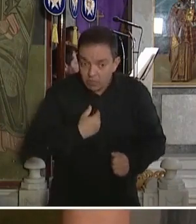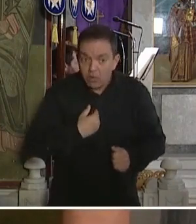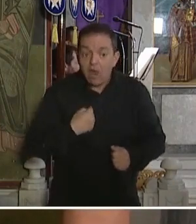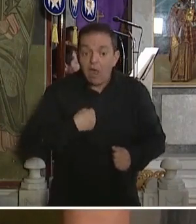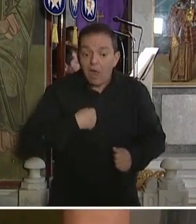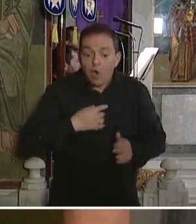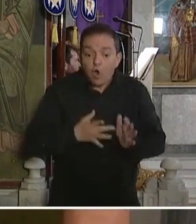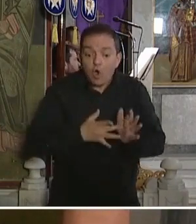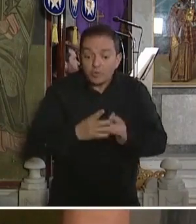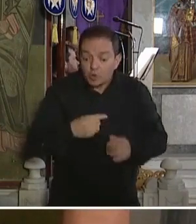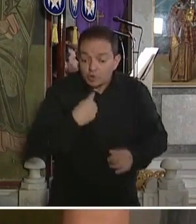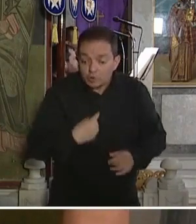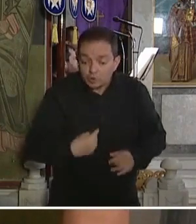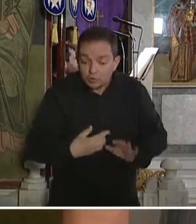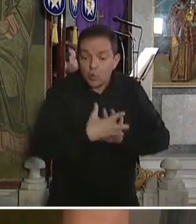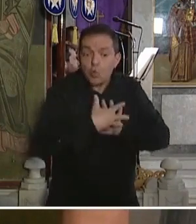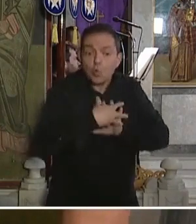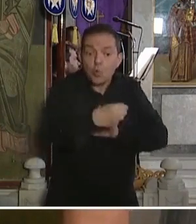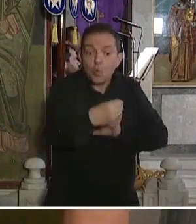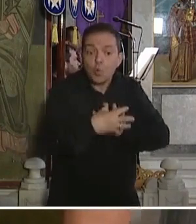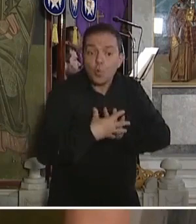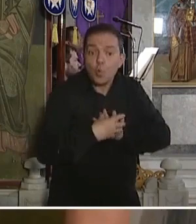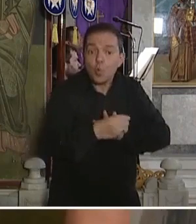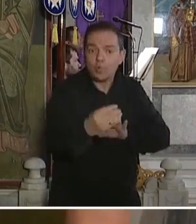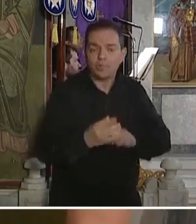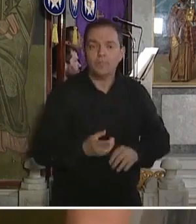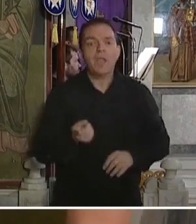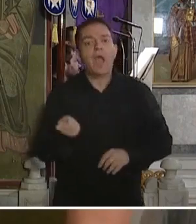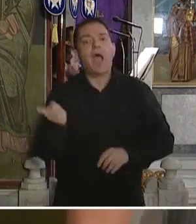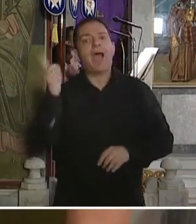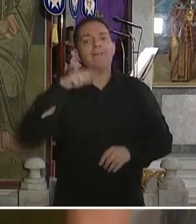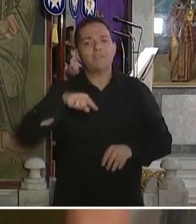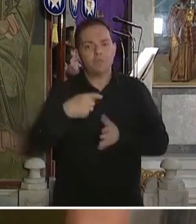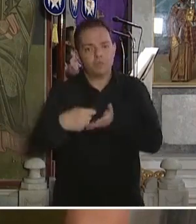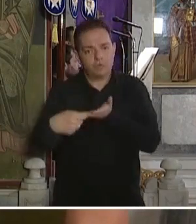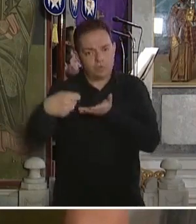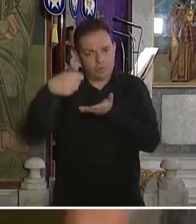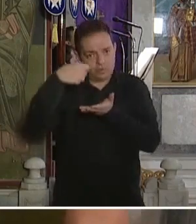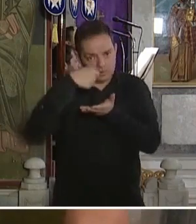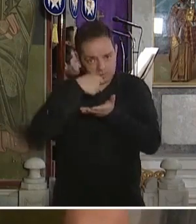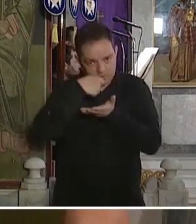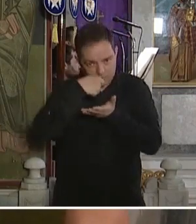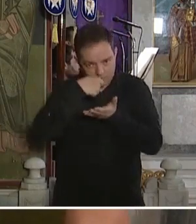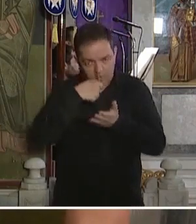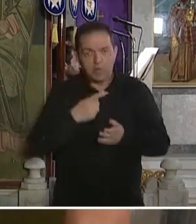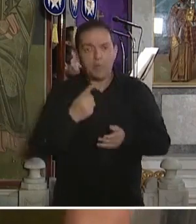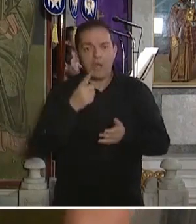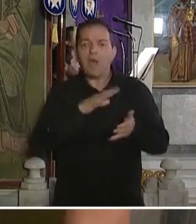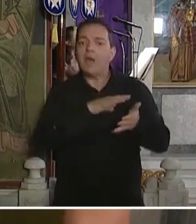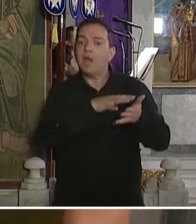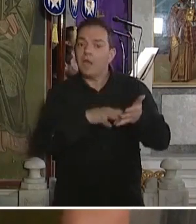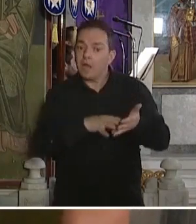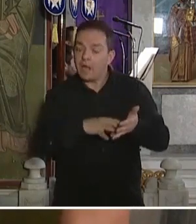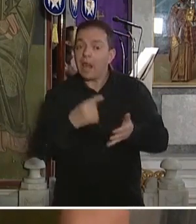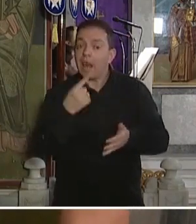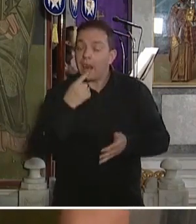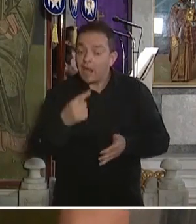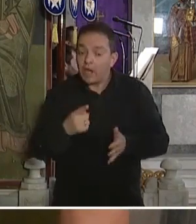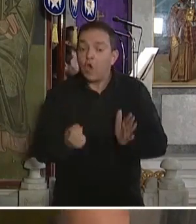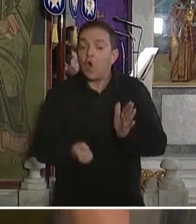να μιμηθείτε εμένα. Αύριο που θα κοινωνήσουμε, λέει μία ευχή, ο Σάκης